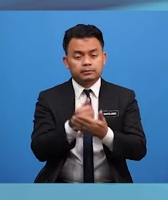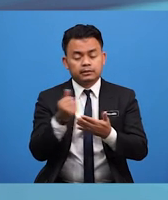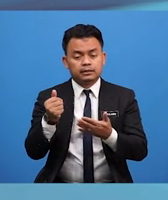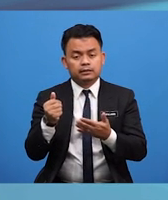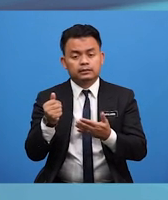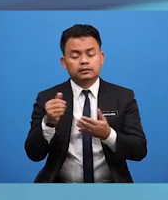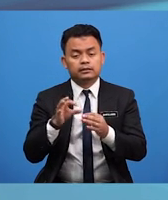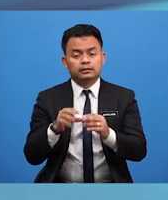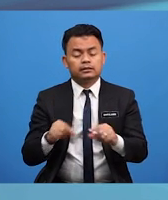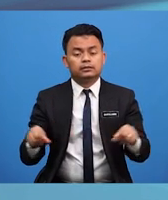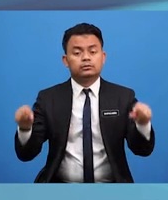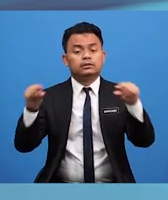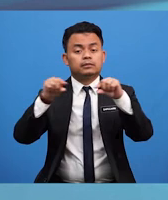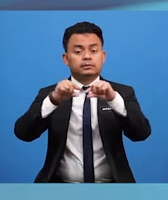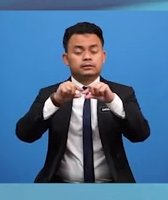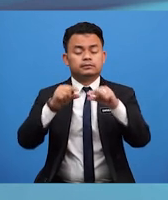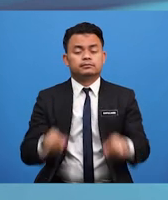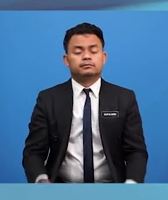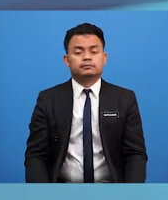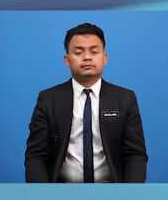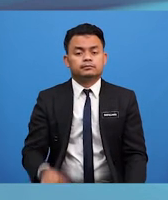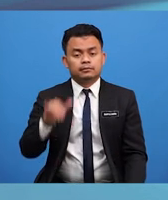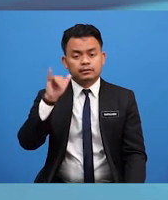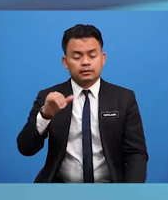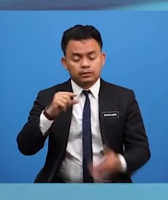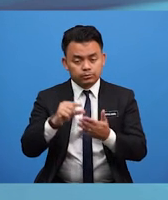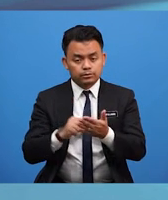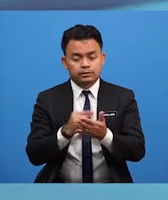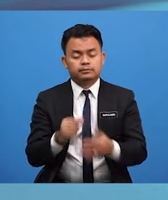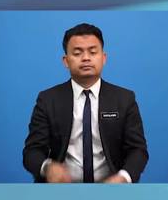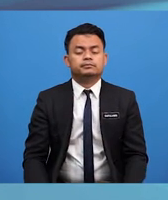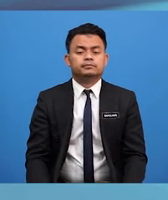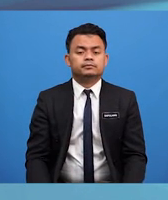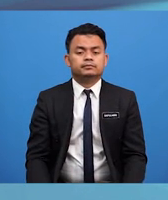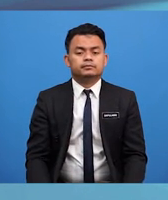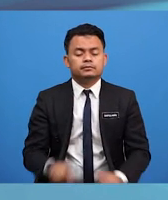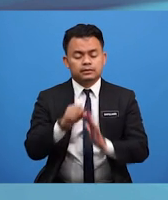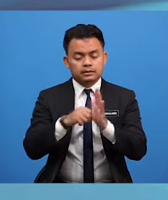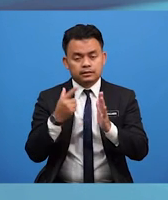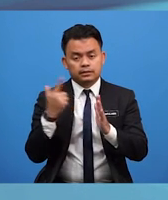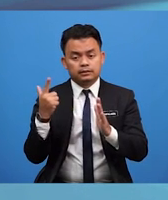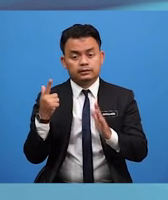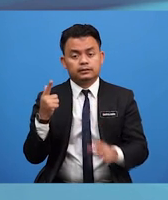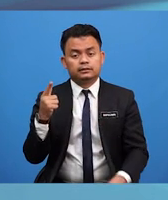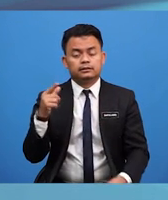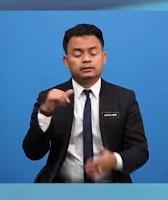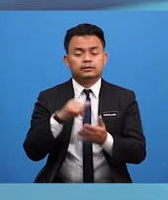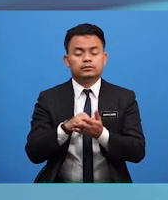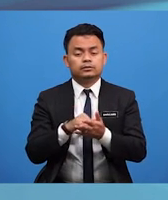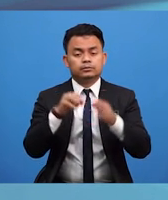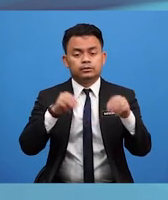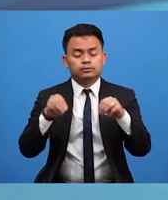digunakan dalam proses menerap. Selain itu, murid-murid boleh